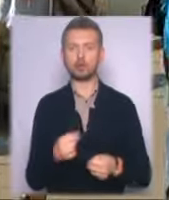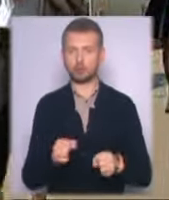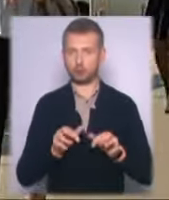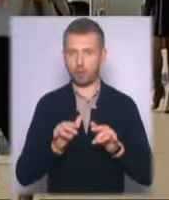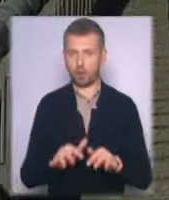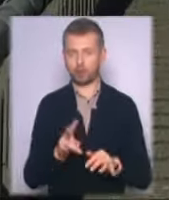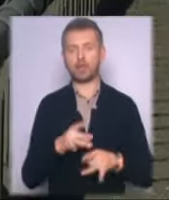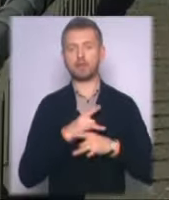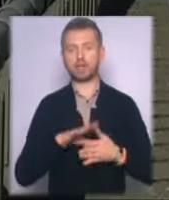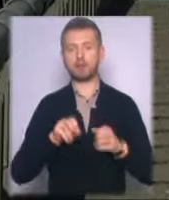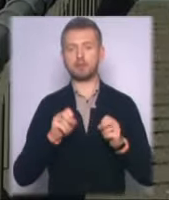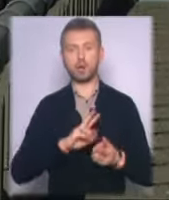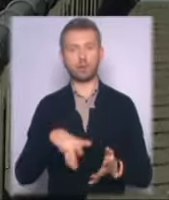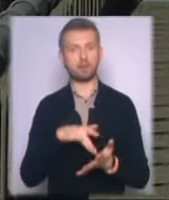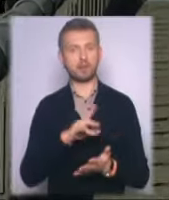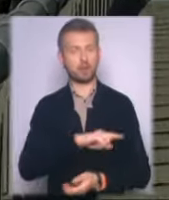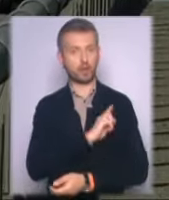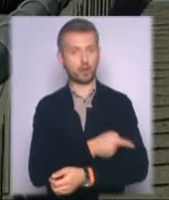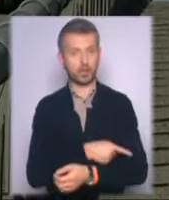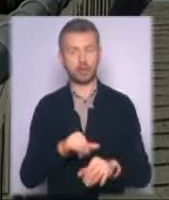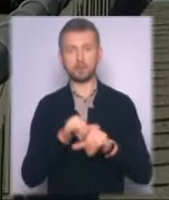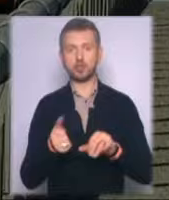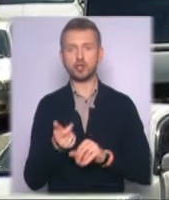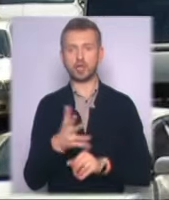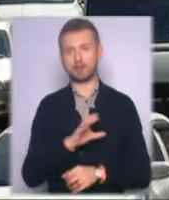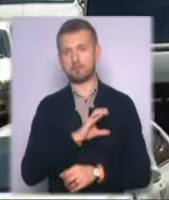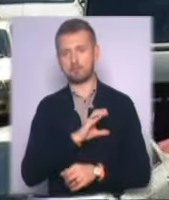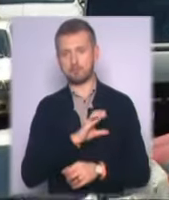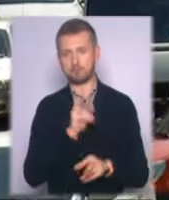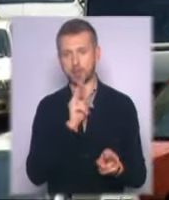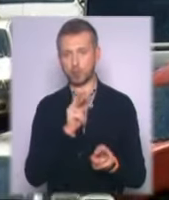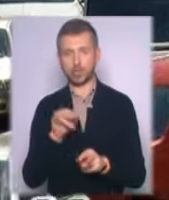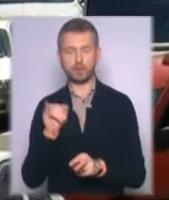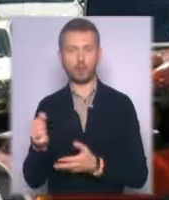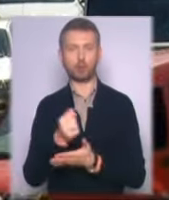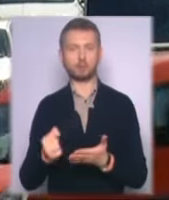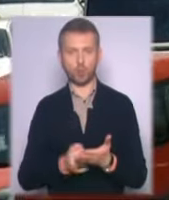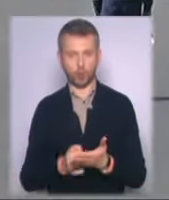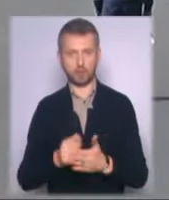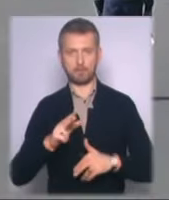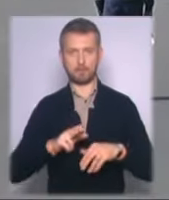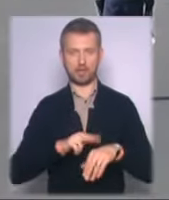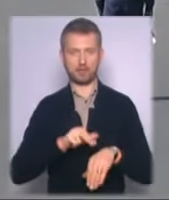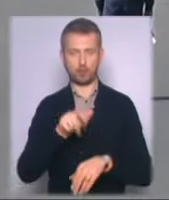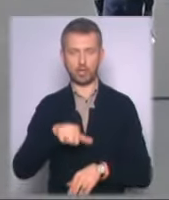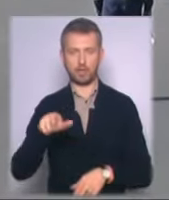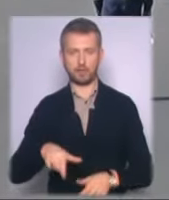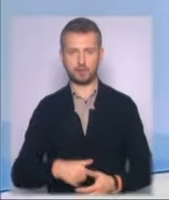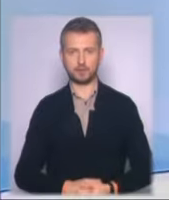Тож на свята безпеку у місті посилять, збільшать кількість патрулів та озброєних міліціонерів. Олександр Роздорожний, Євген Товкай, телеканал Київ.